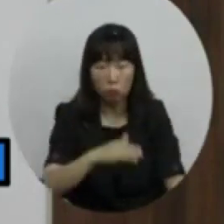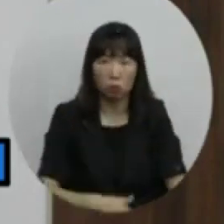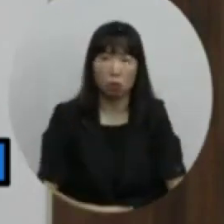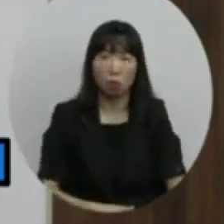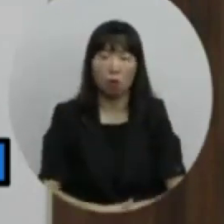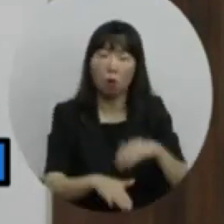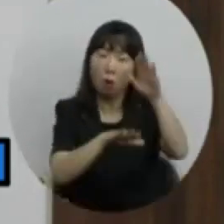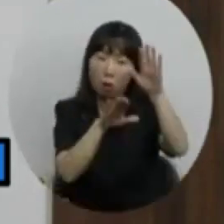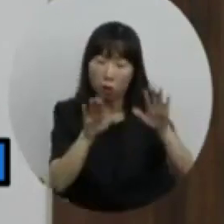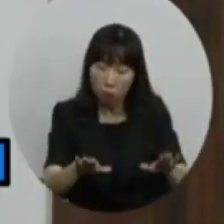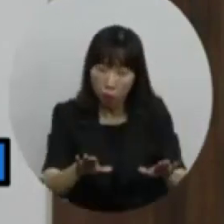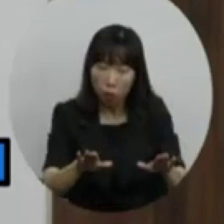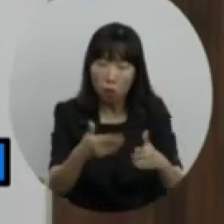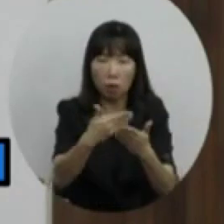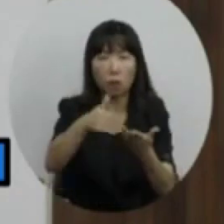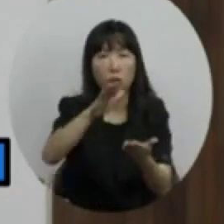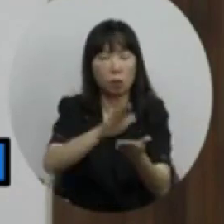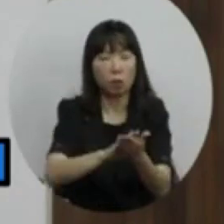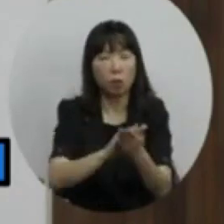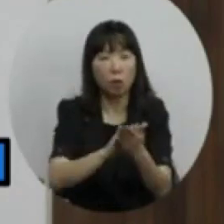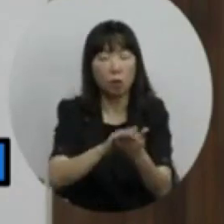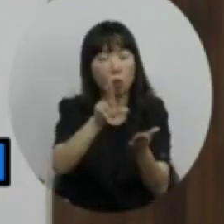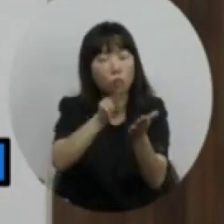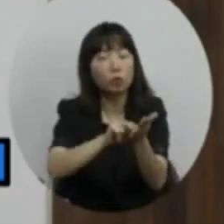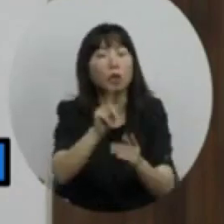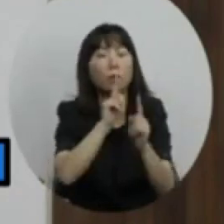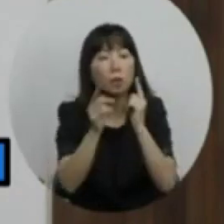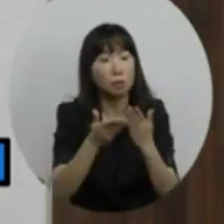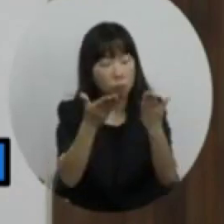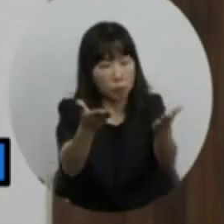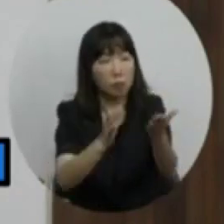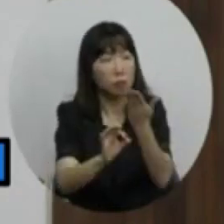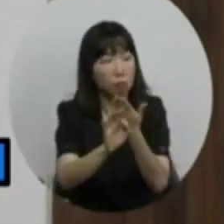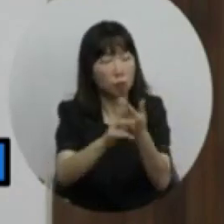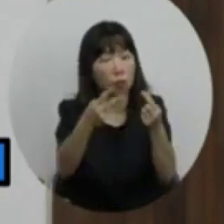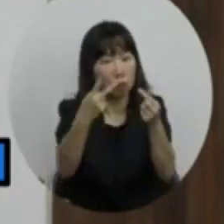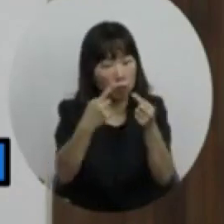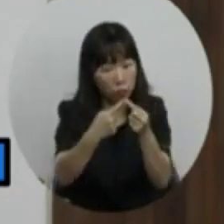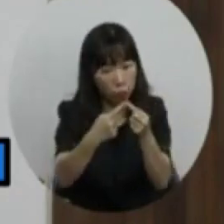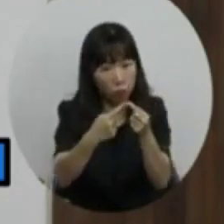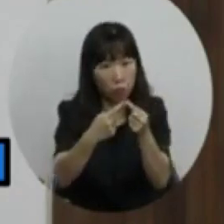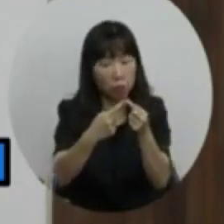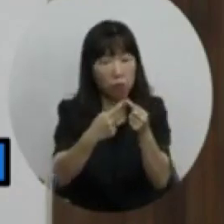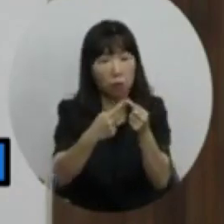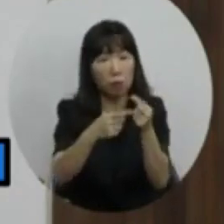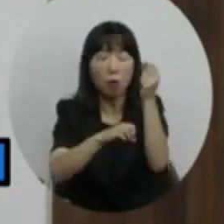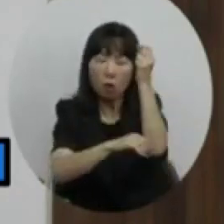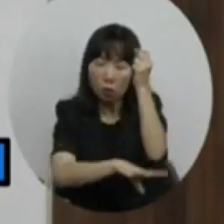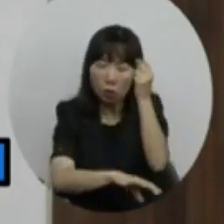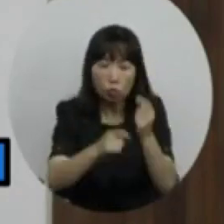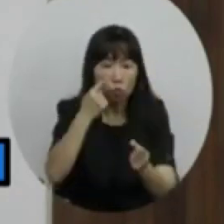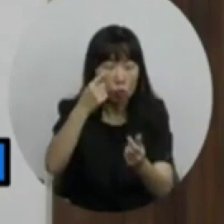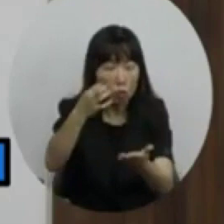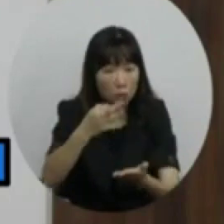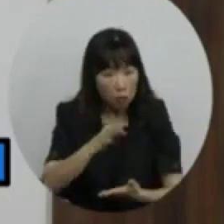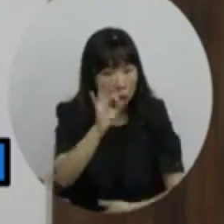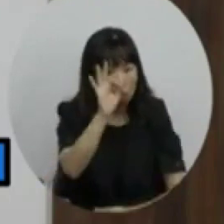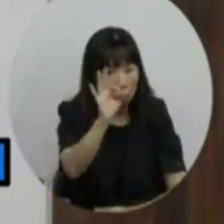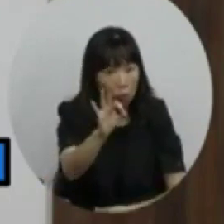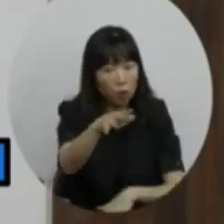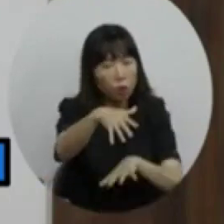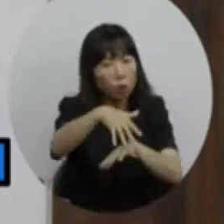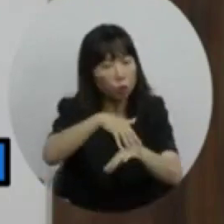근본 개정안의 문제점을 약간 말씀드려보자면 첫 번째, 기존 인건비 초과 집행으로 조직